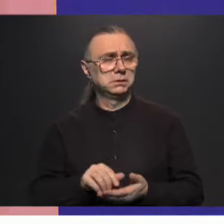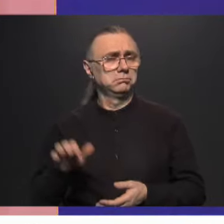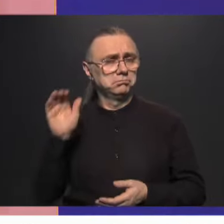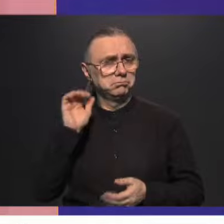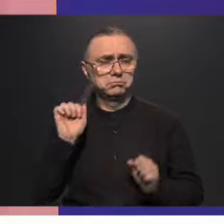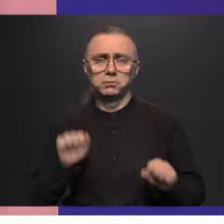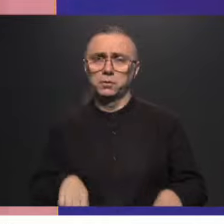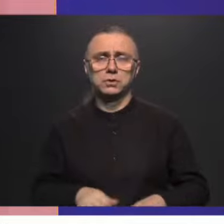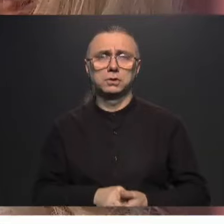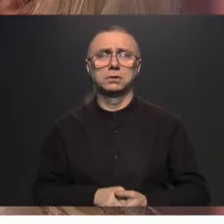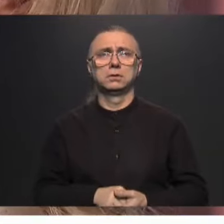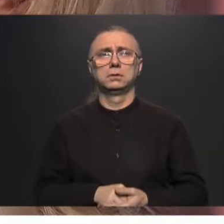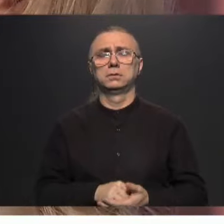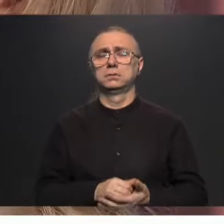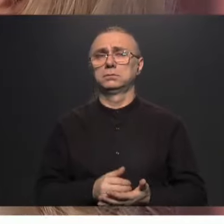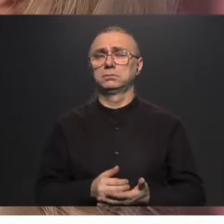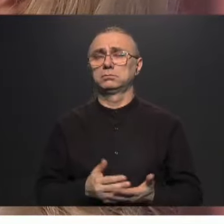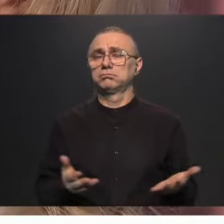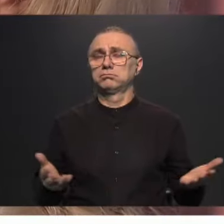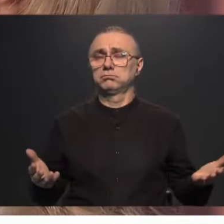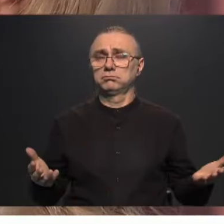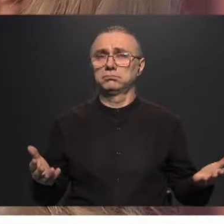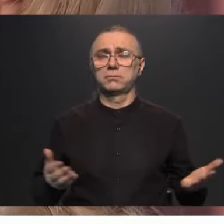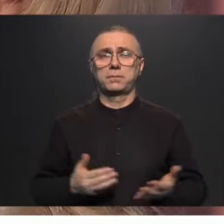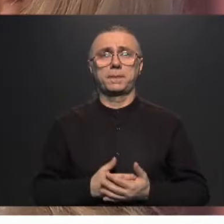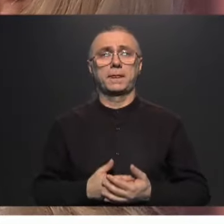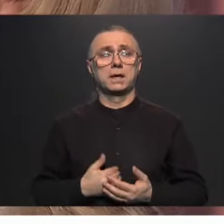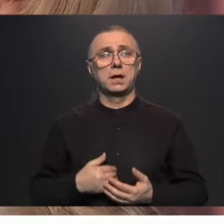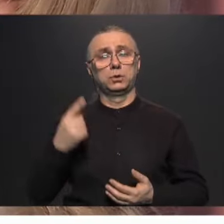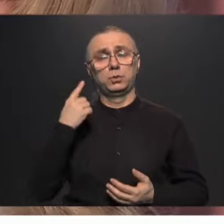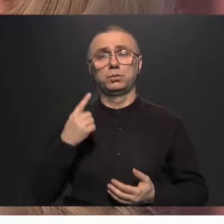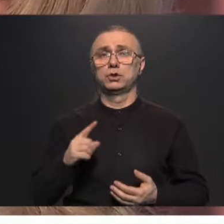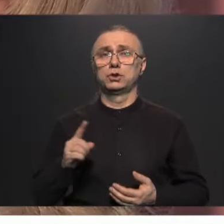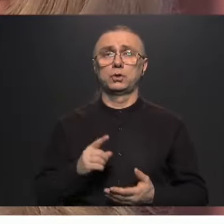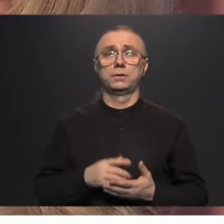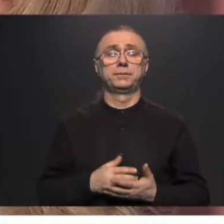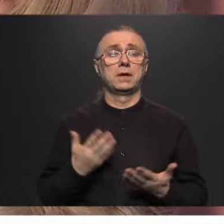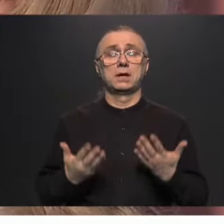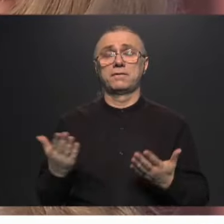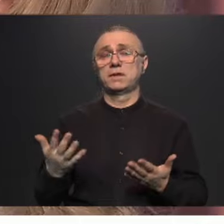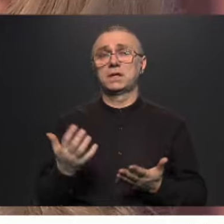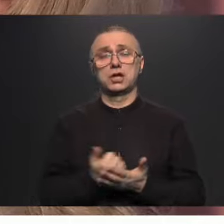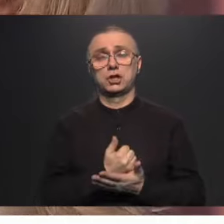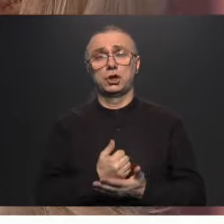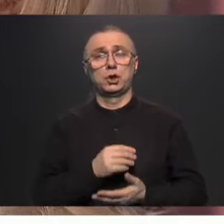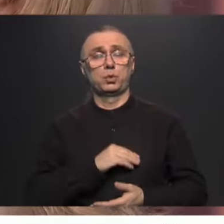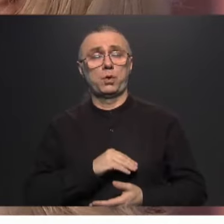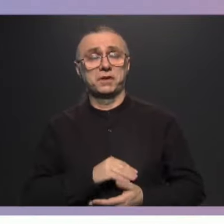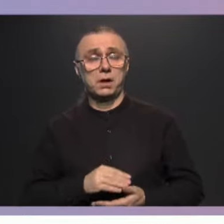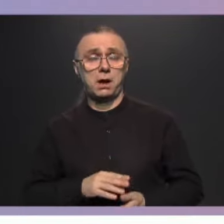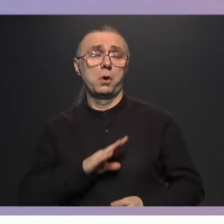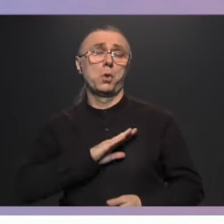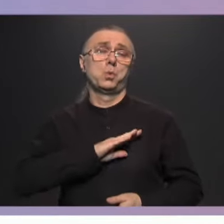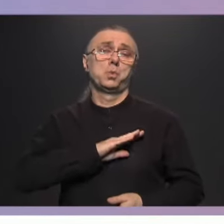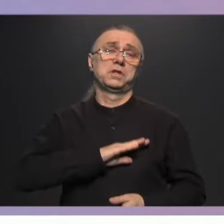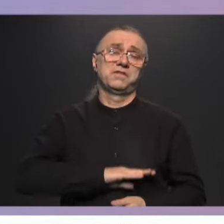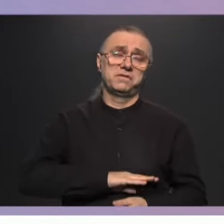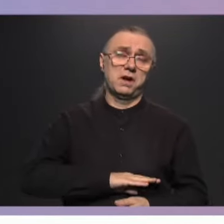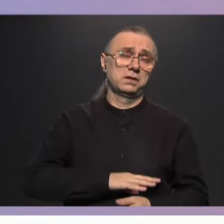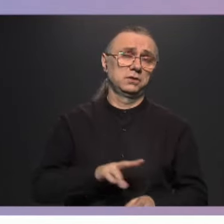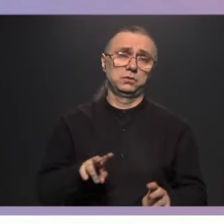Может быть, это были лекции какие-то. Но я думаю, что если вы не нашли духовника, унывать ни в коем случае не стоит. Духовником